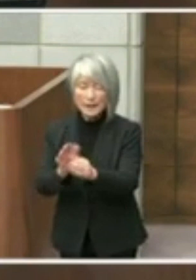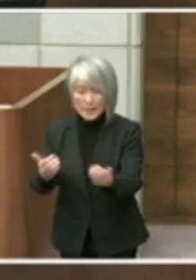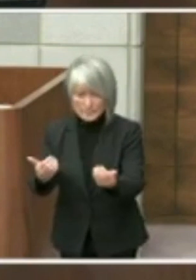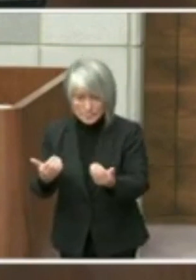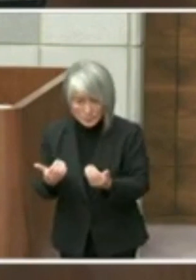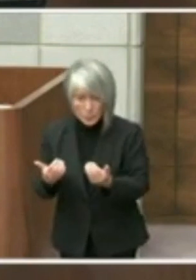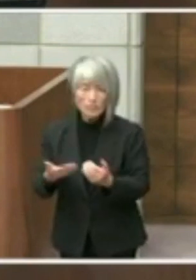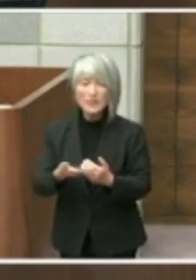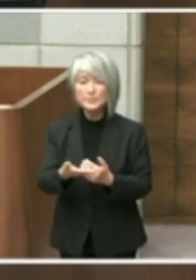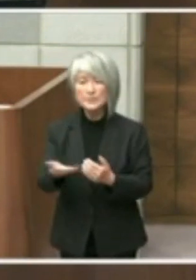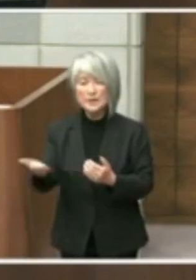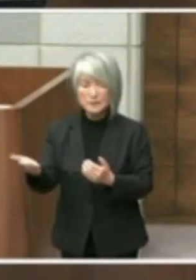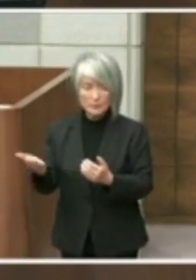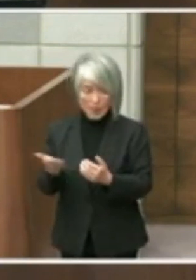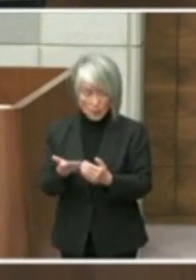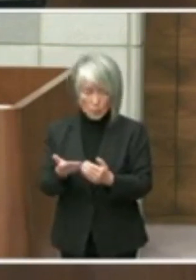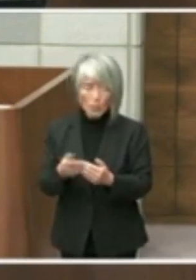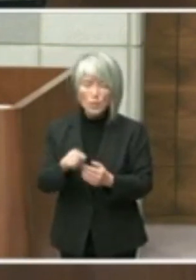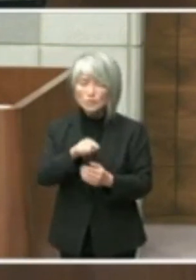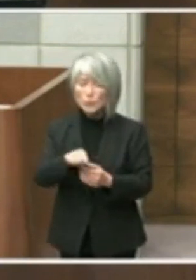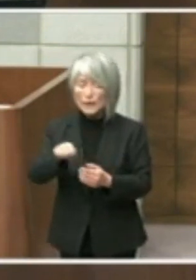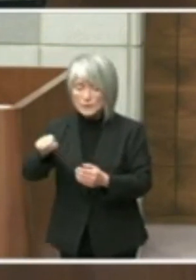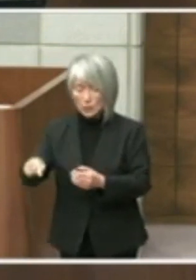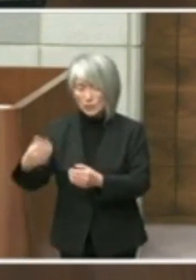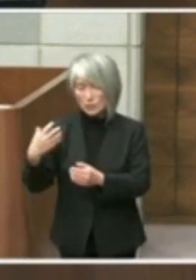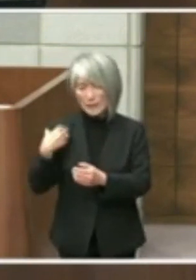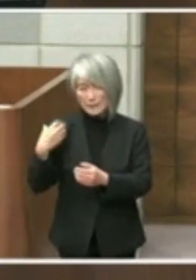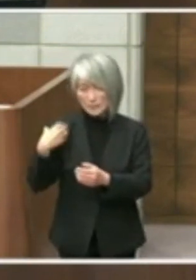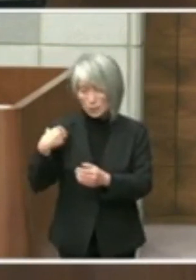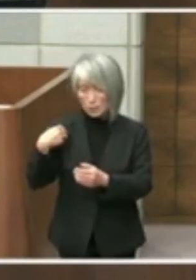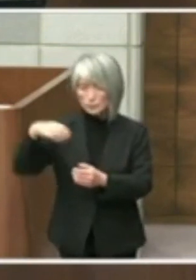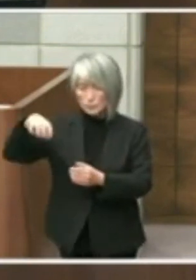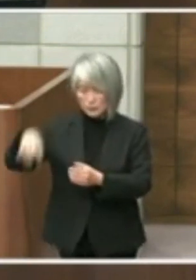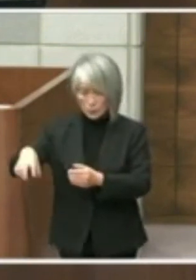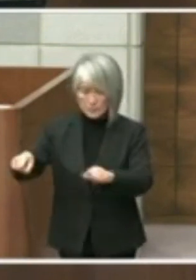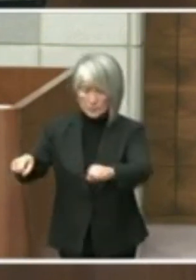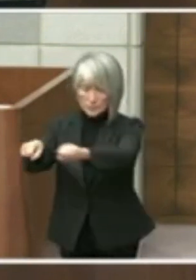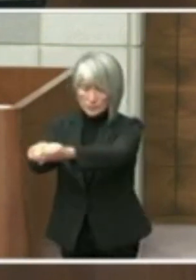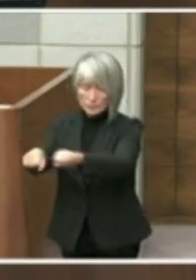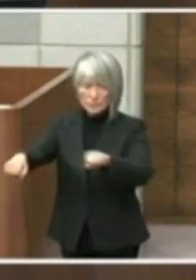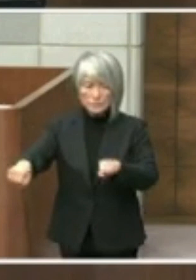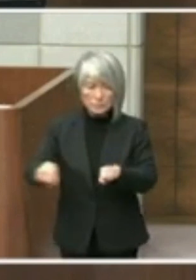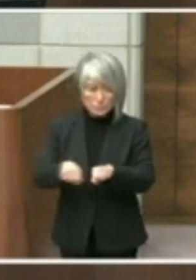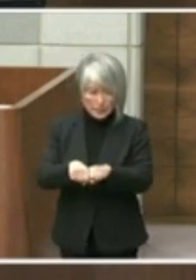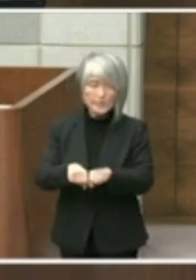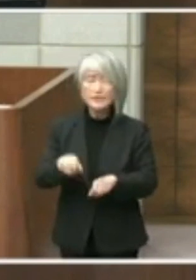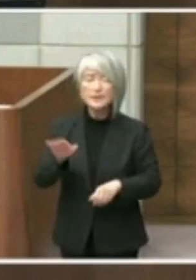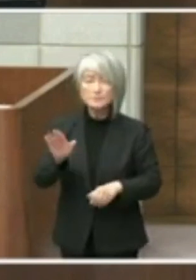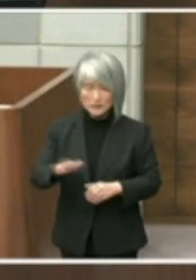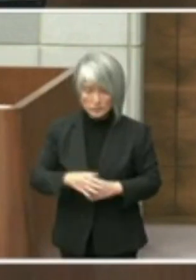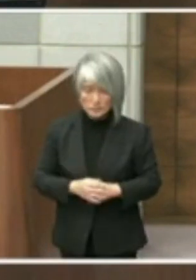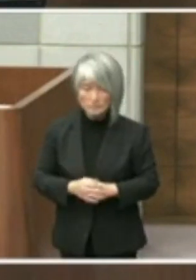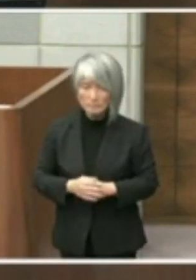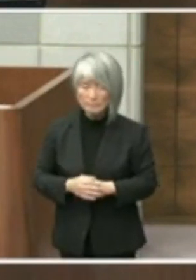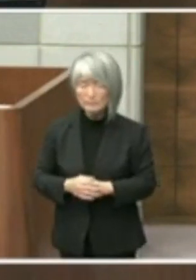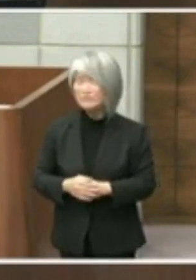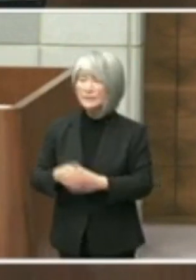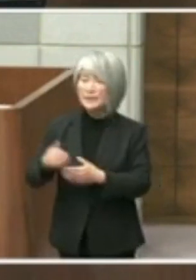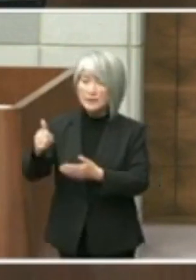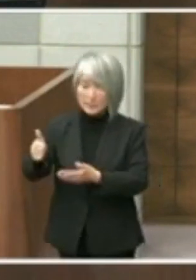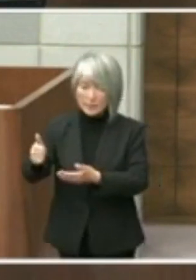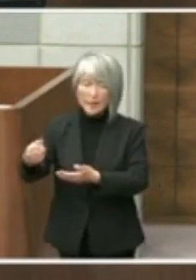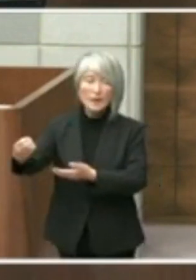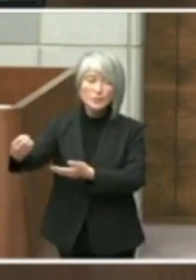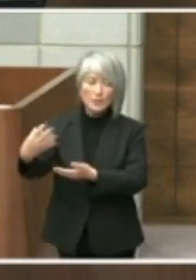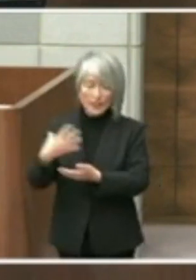の皆様を各種施策の担当部署におつなぎしております。 議員ご指摘の市ホ